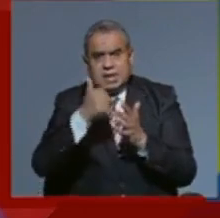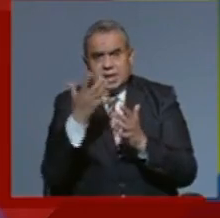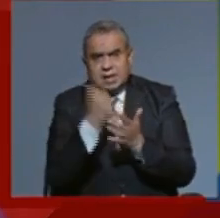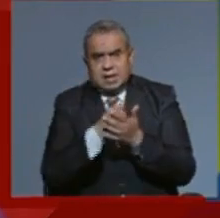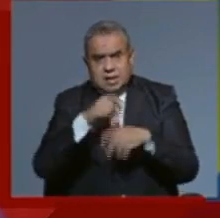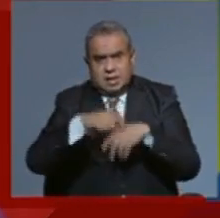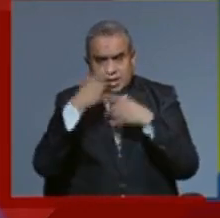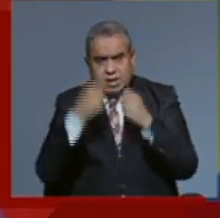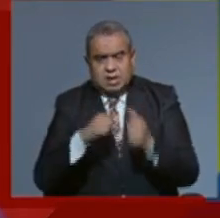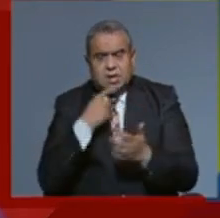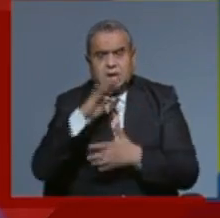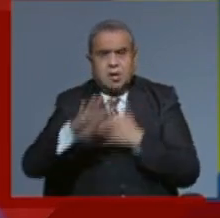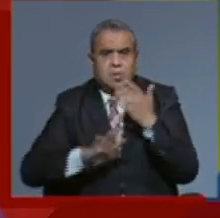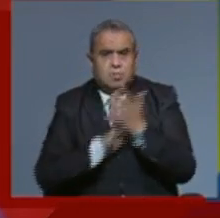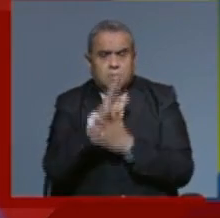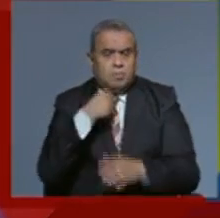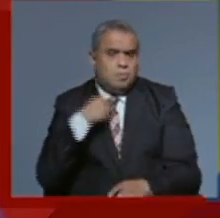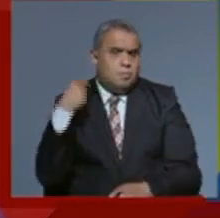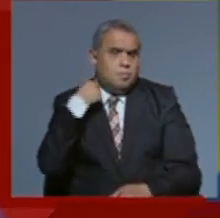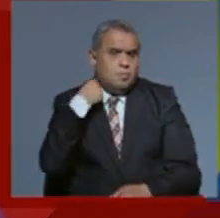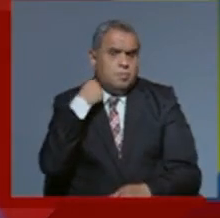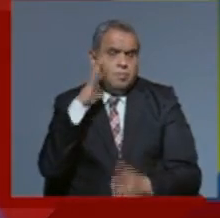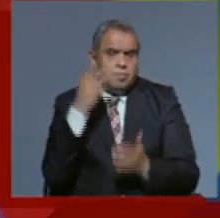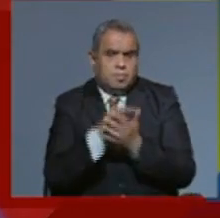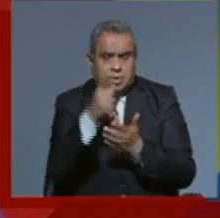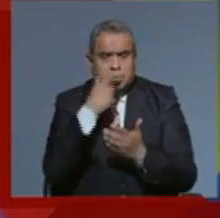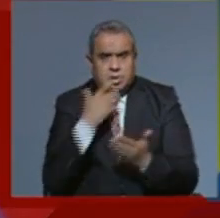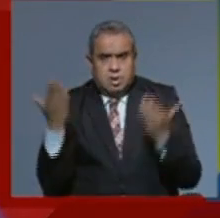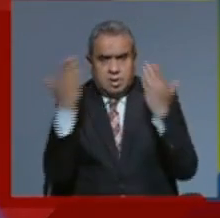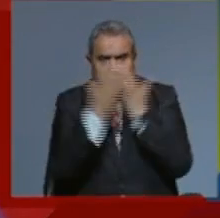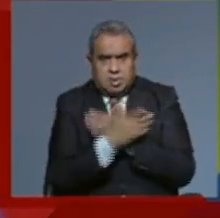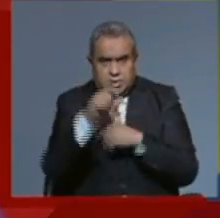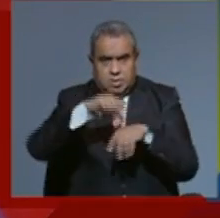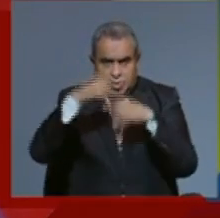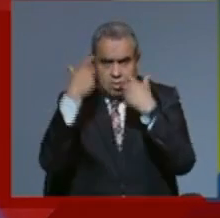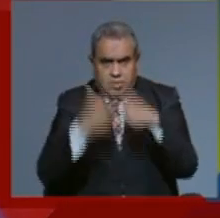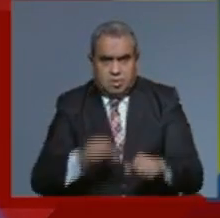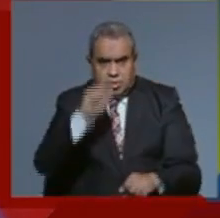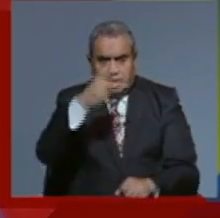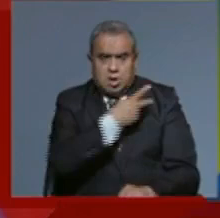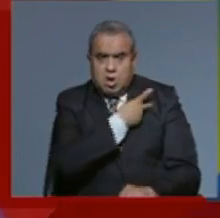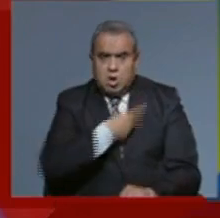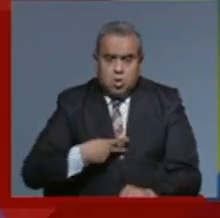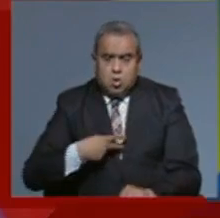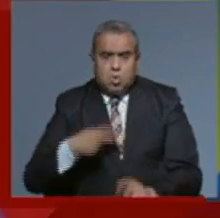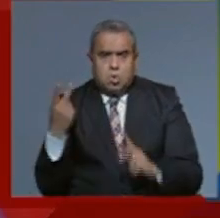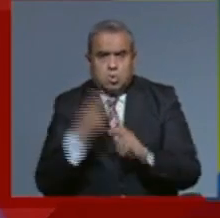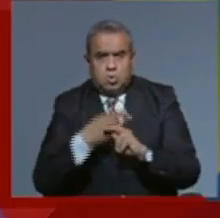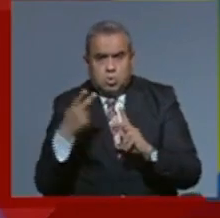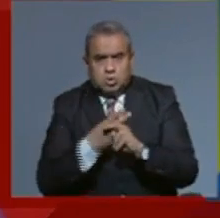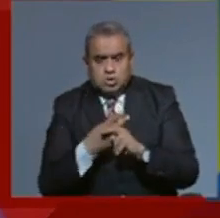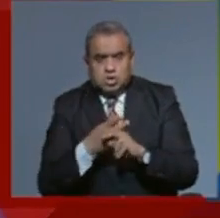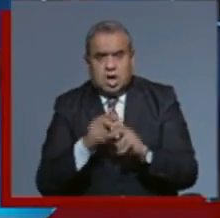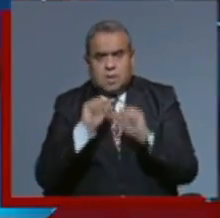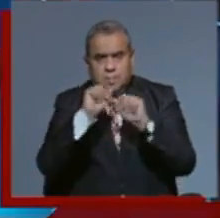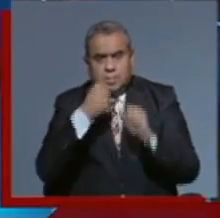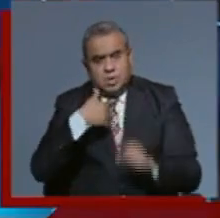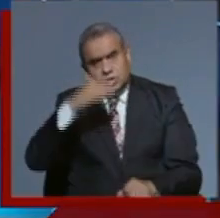الكارثية. فنيابة عن بلادي حكومة وشعبا، فاسمحوا لي بأن